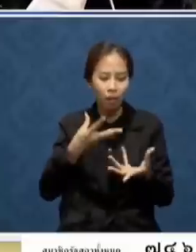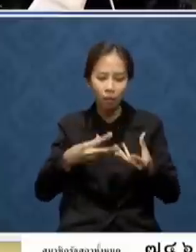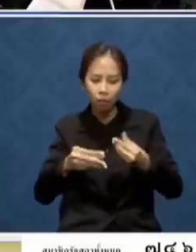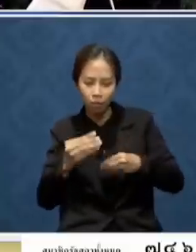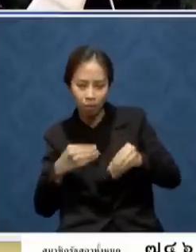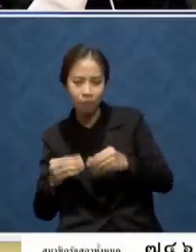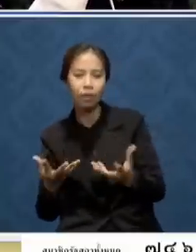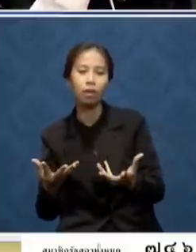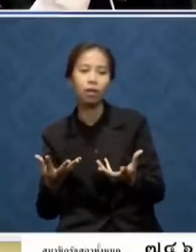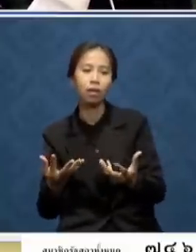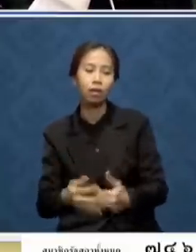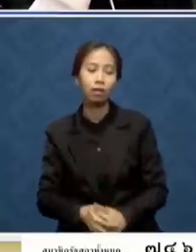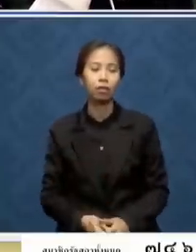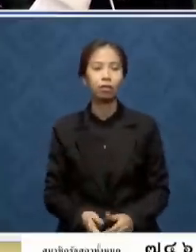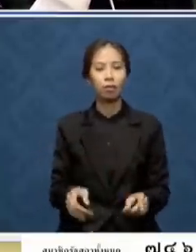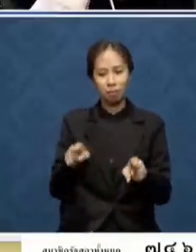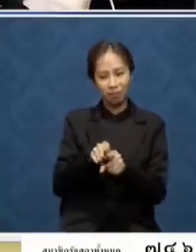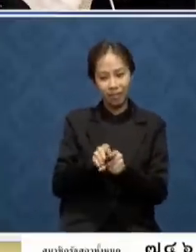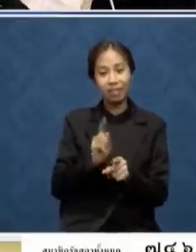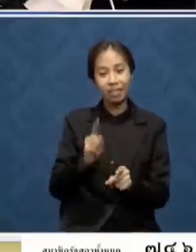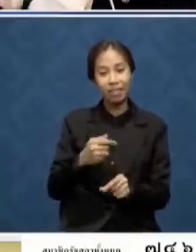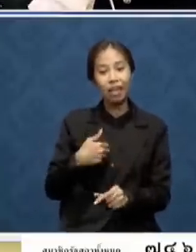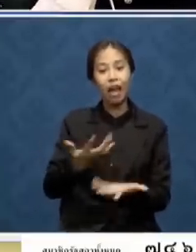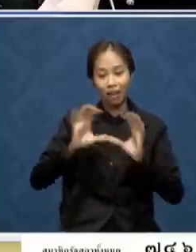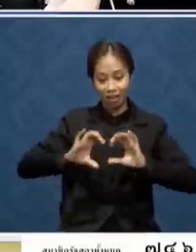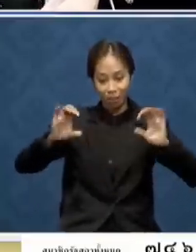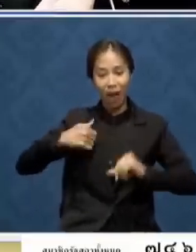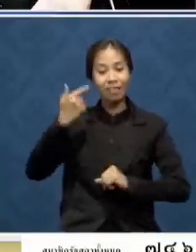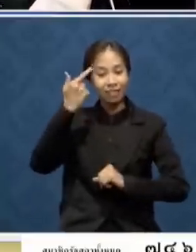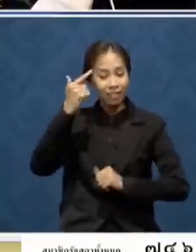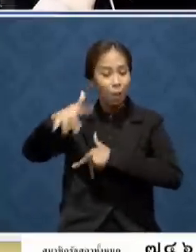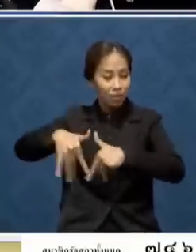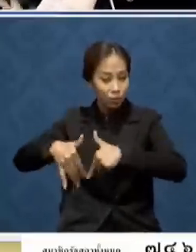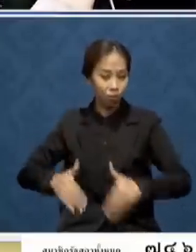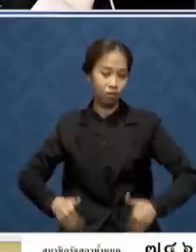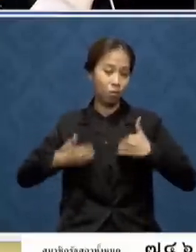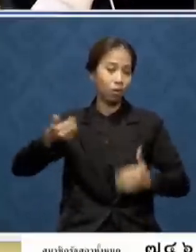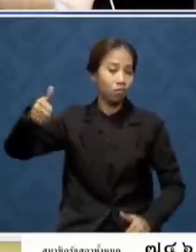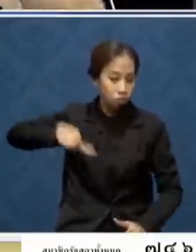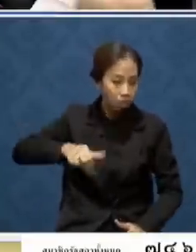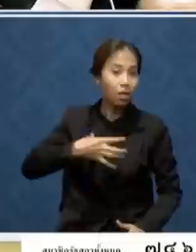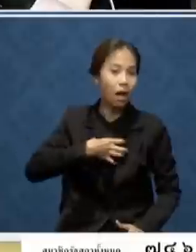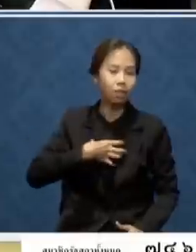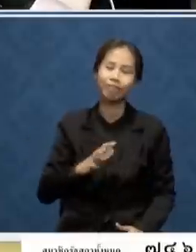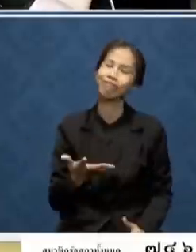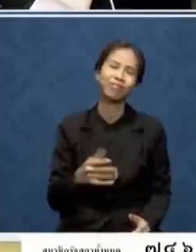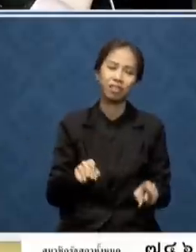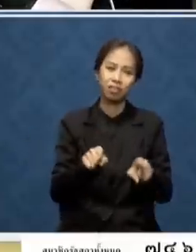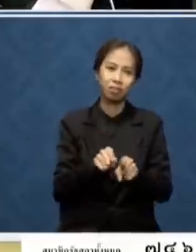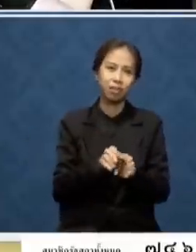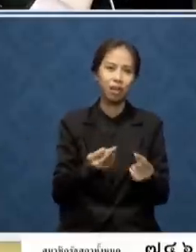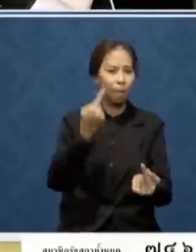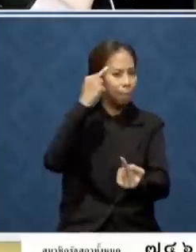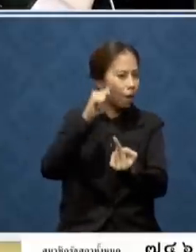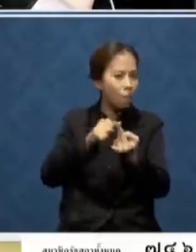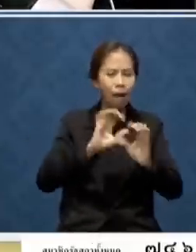รัฐบาลไหนในโลกนะคะตั้งเป้าให้ประชาชนมีความเป็นอยู่แย่ลงหรอกค่ะสำหรับดิฉันมันเท่ากับว่ารัฐบาลนี้ไม่ได้มี